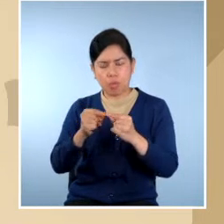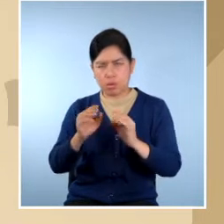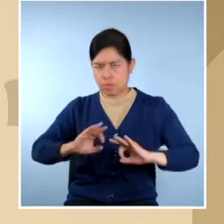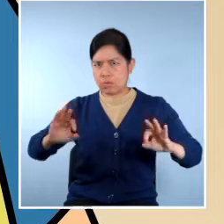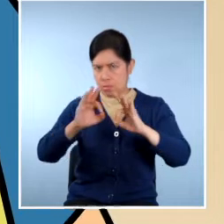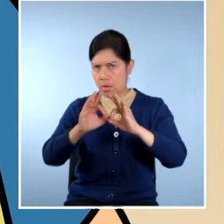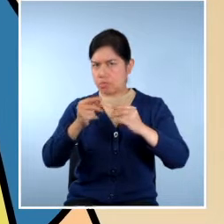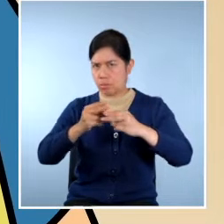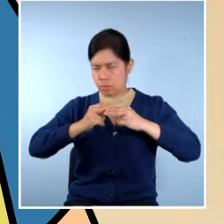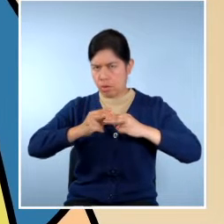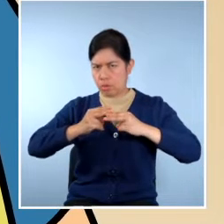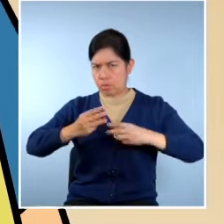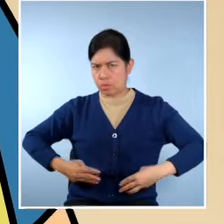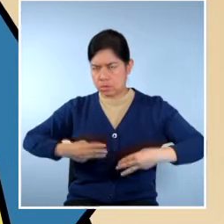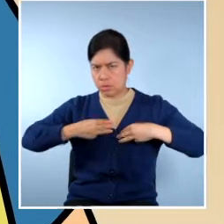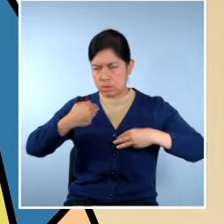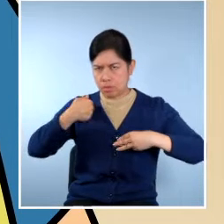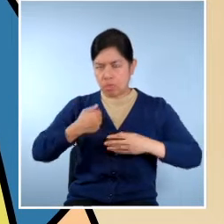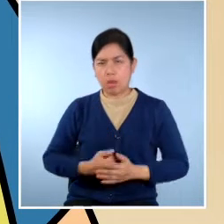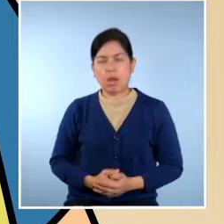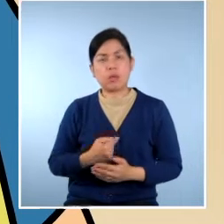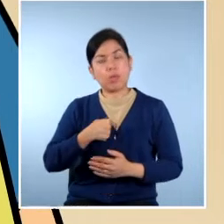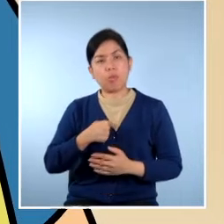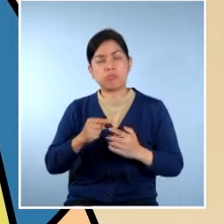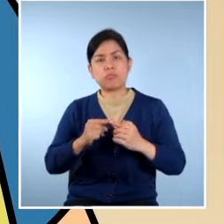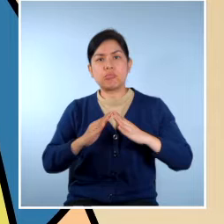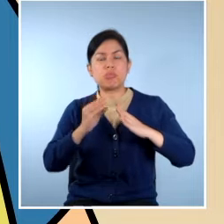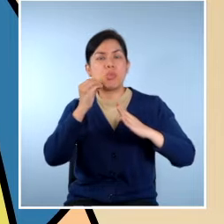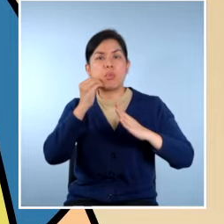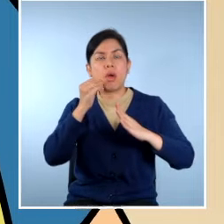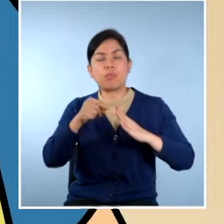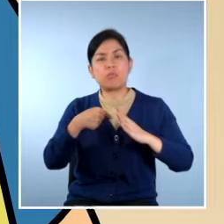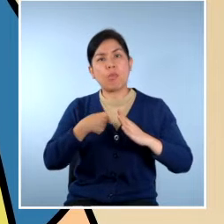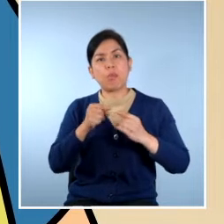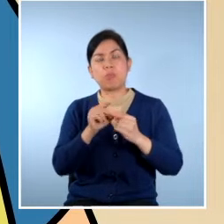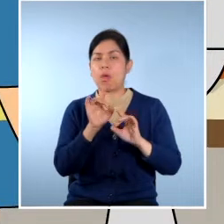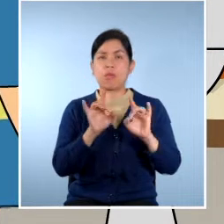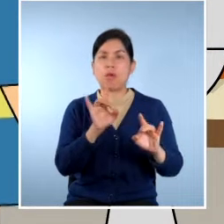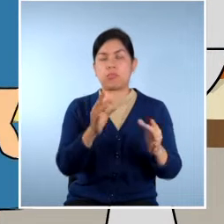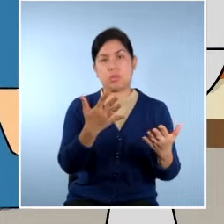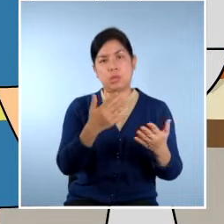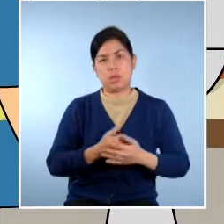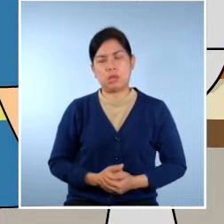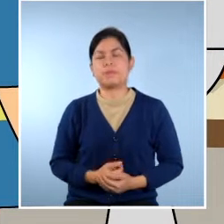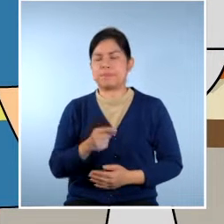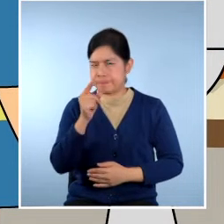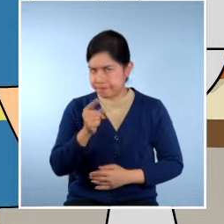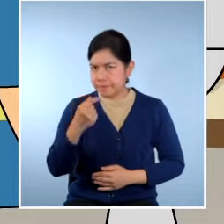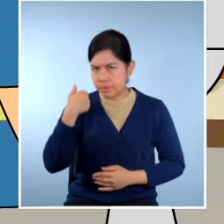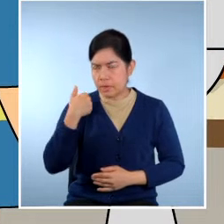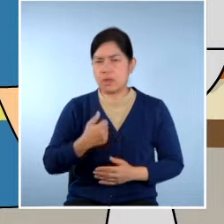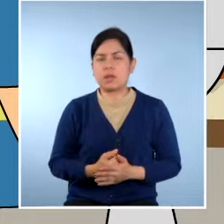ไม่ดีนะครับแต่วนนี้เราไม่ได้ไปไหนกันนี่ครับผมวาก็ไมได้รบกวนใครนะครับรบกวนสิลูก